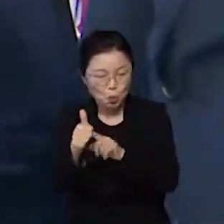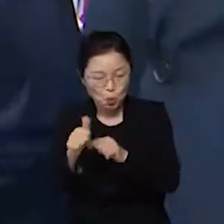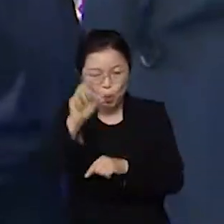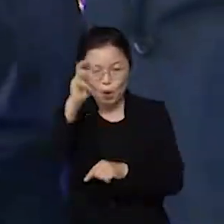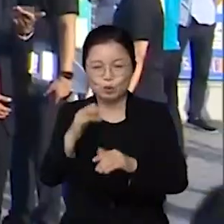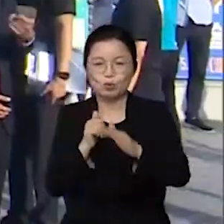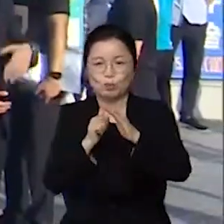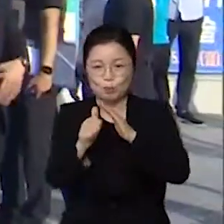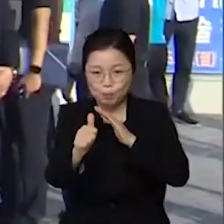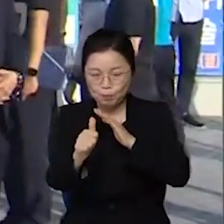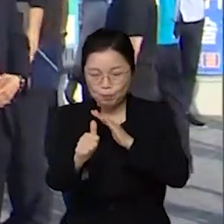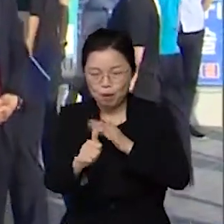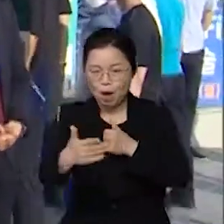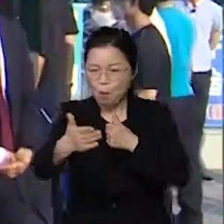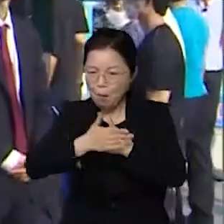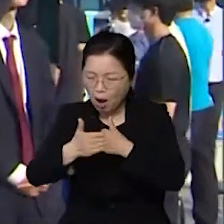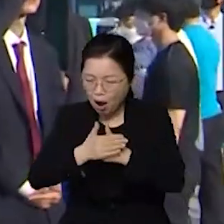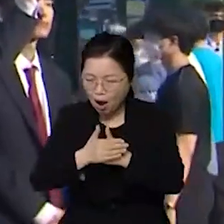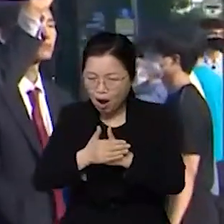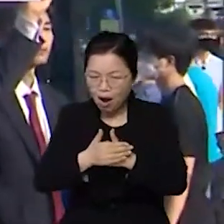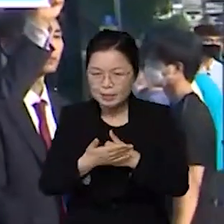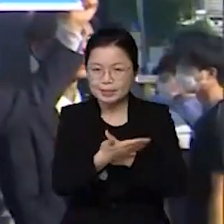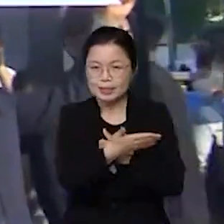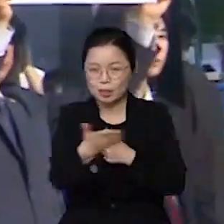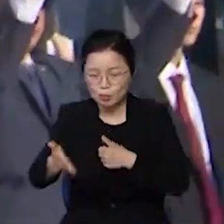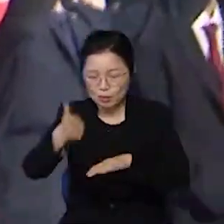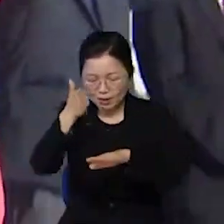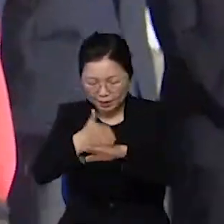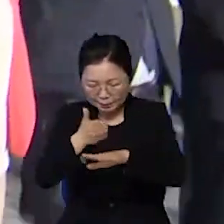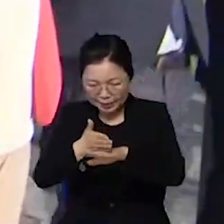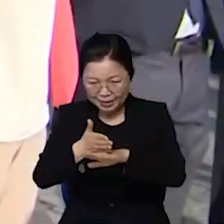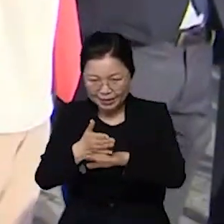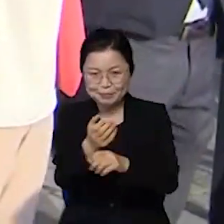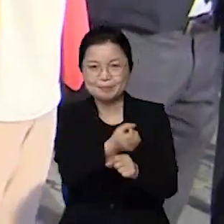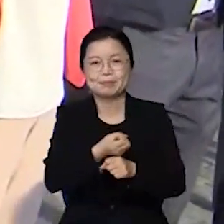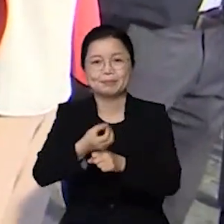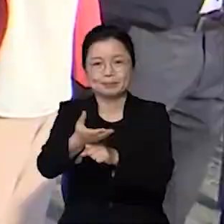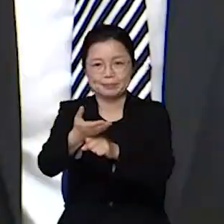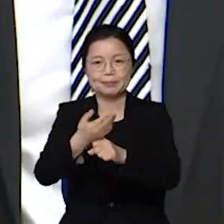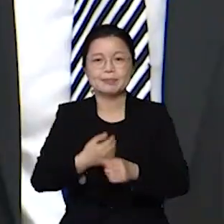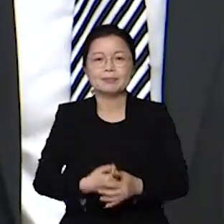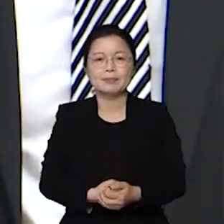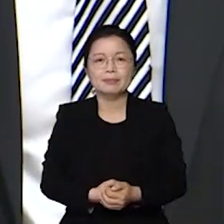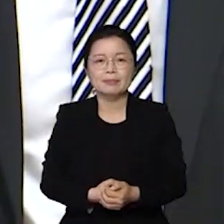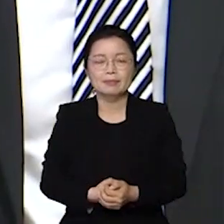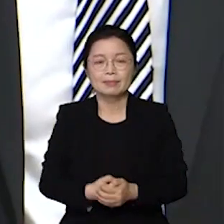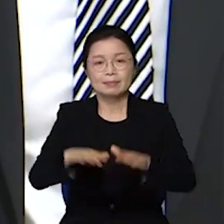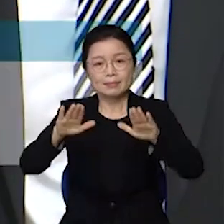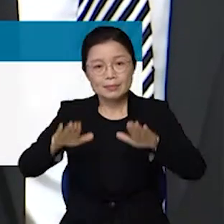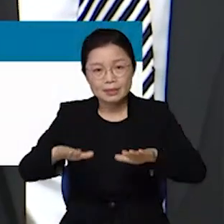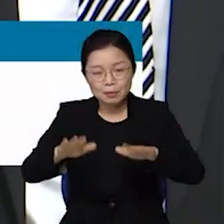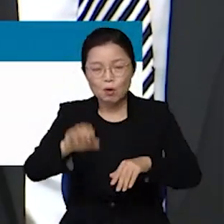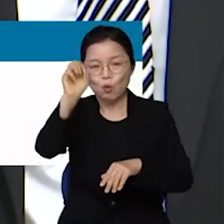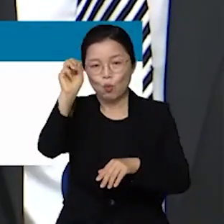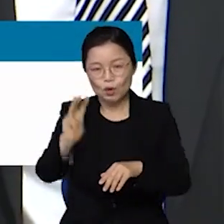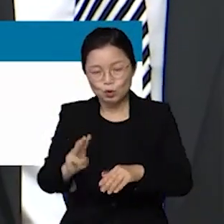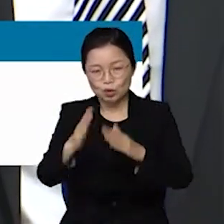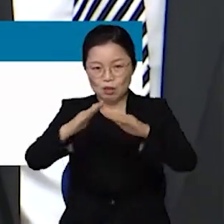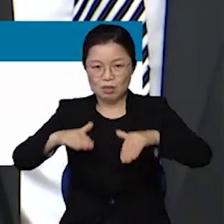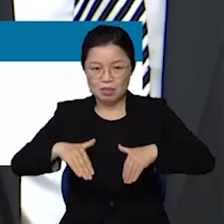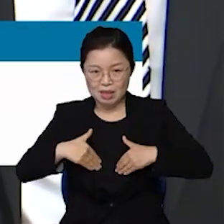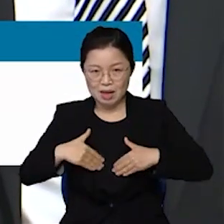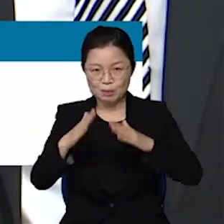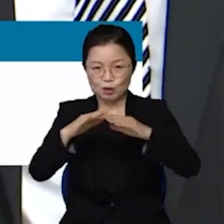광주를 찾아 지지를 보내준 시도민에게 감사의 뜻을 전했습니다. 특히 이번에 광주와